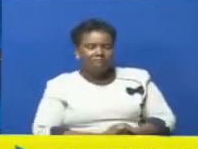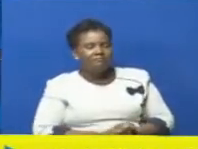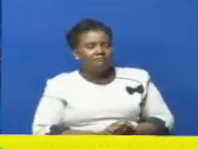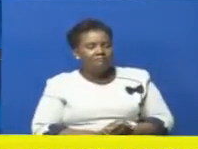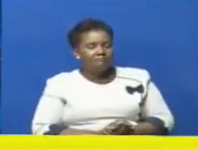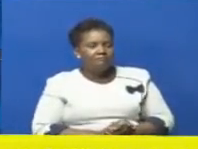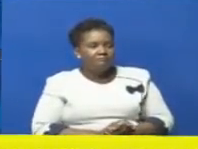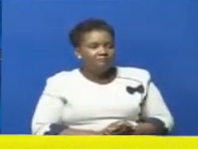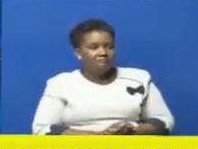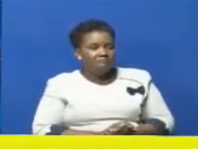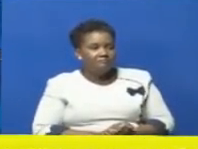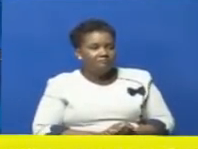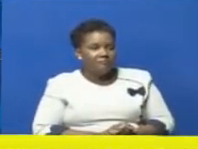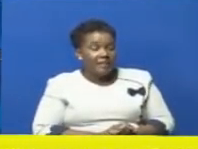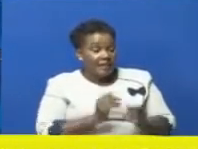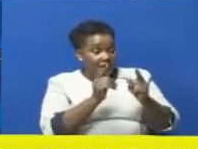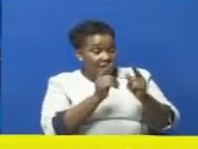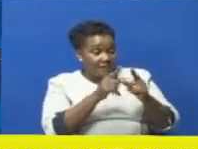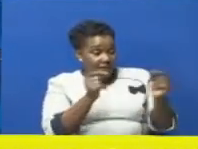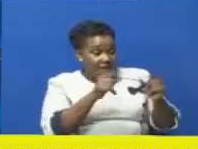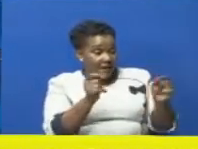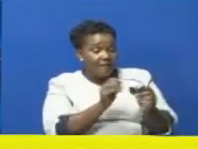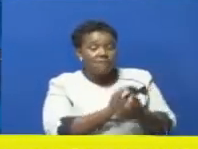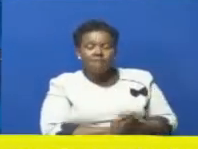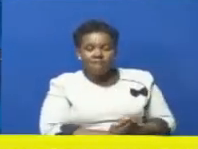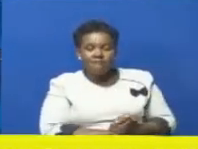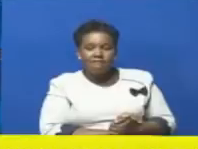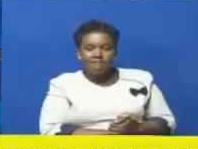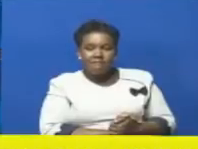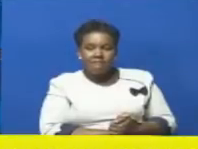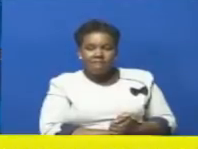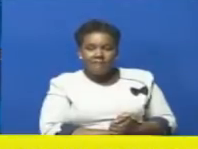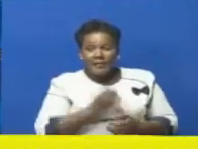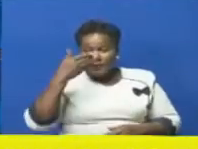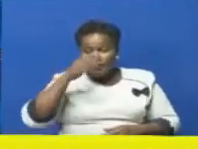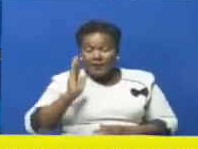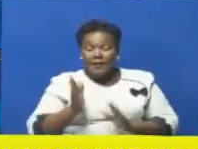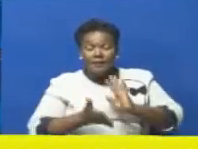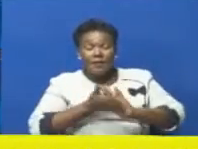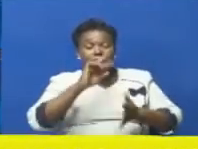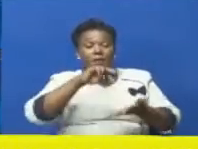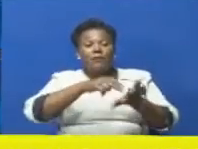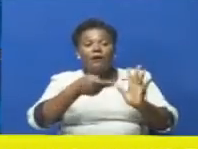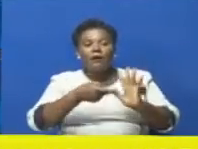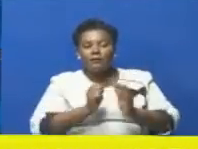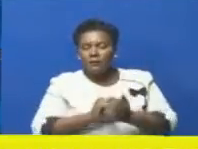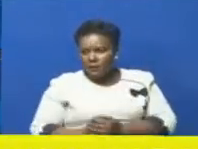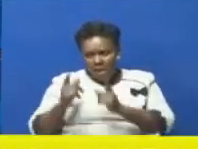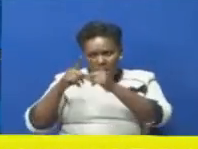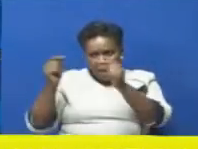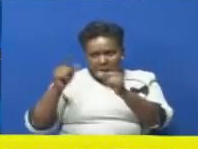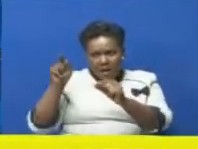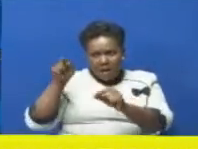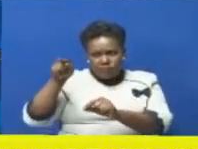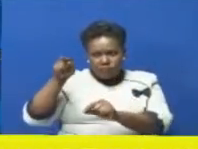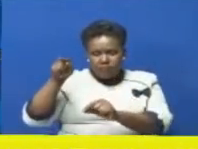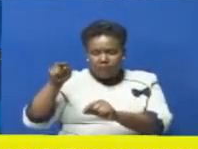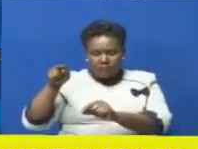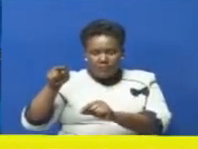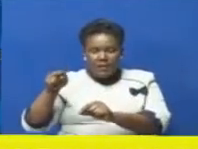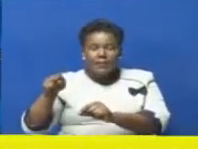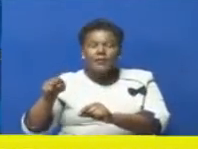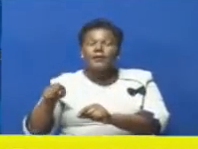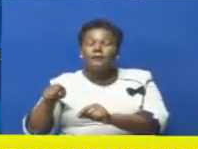imeanza mpango wa kufanya dagaa wa ziwa Tanganyika maarufu kama dagaa wa Kigoma kuwa moja ya zao la kimkakati kibiashara ili